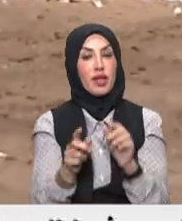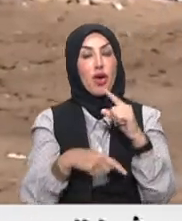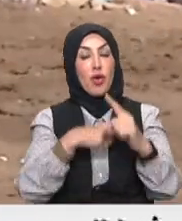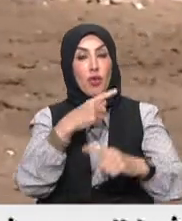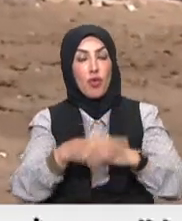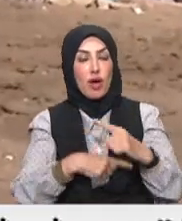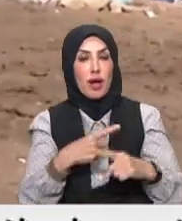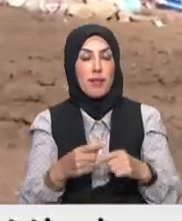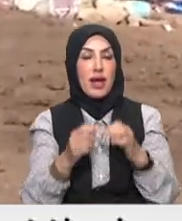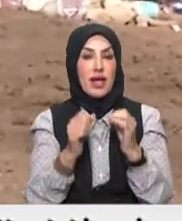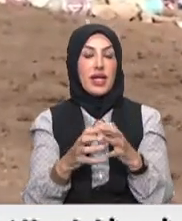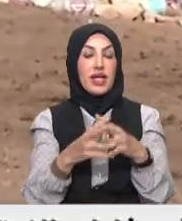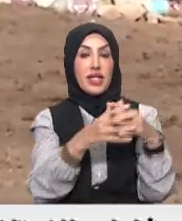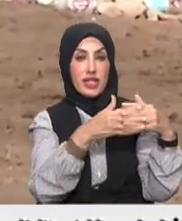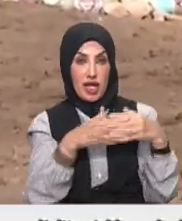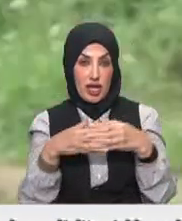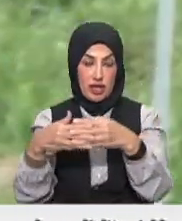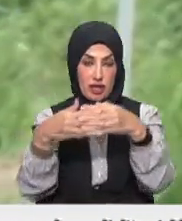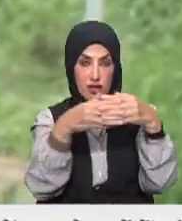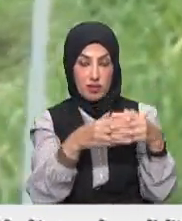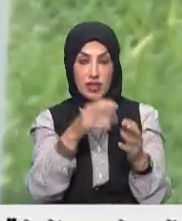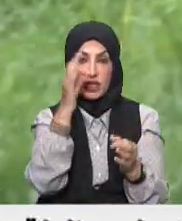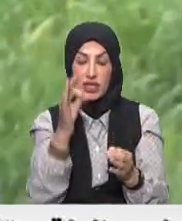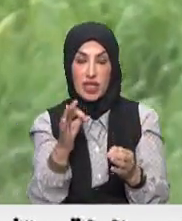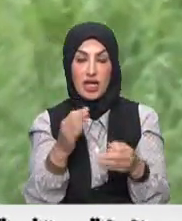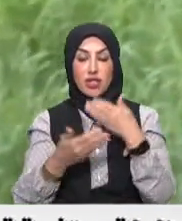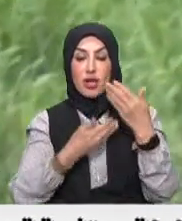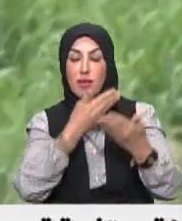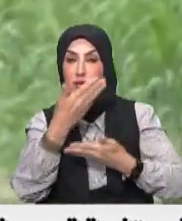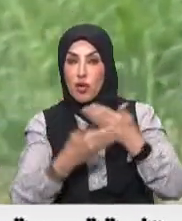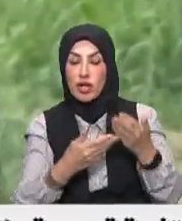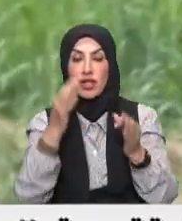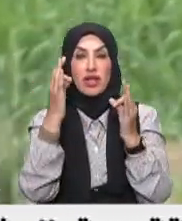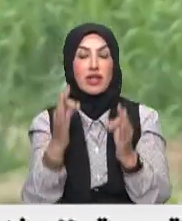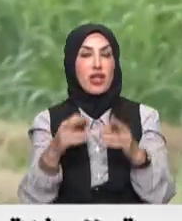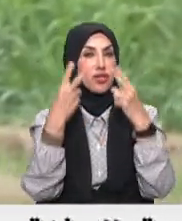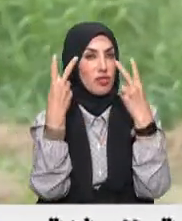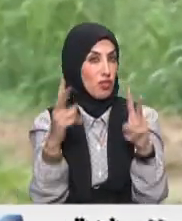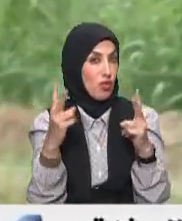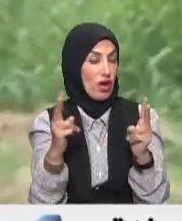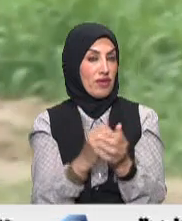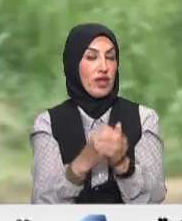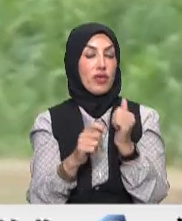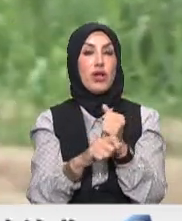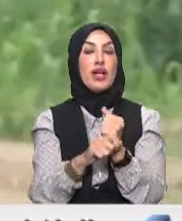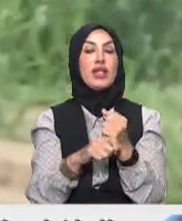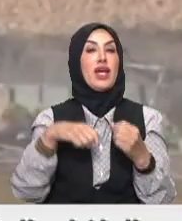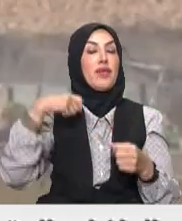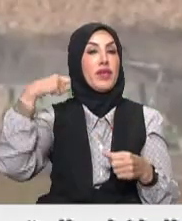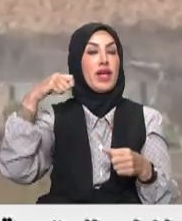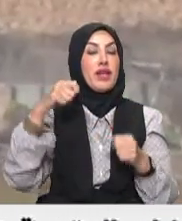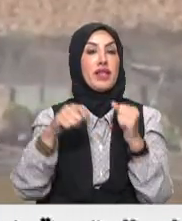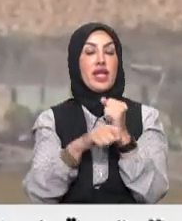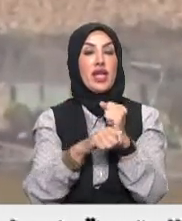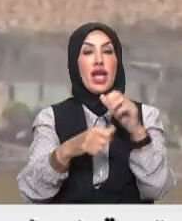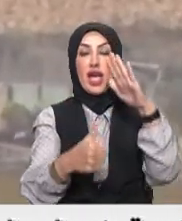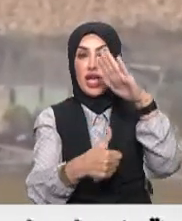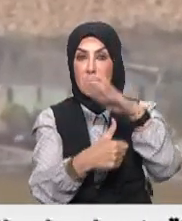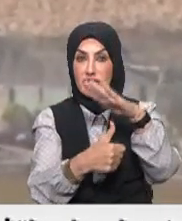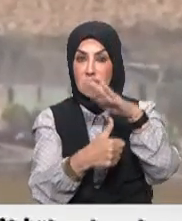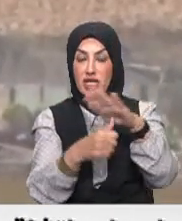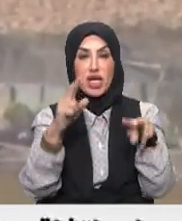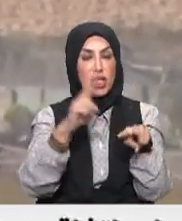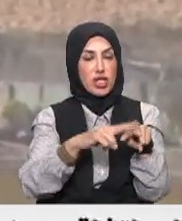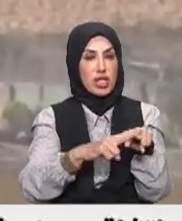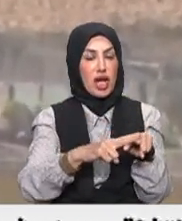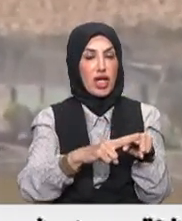اصرار اداره بايدن على الصفقه تترقب الانظار اي طريق سيسلك رئيس وزراء الاحتلال هل يذعن للواقع الذي يرفضه